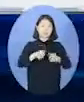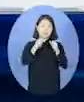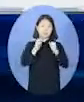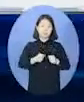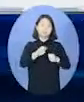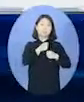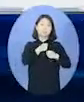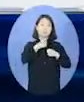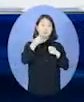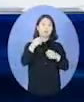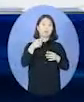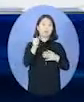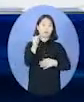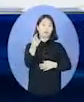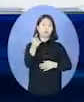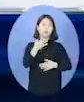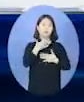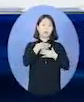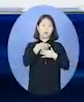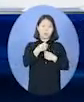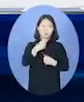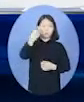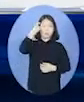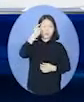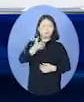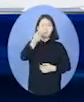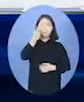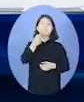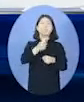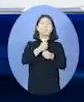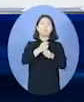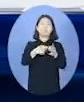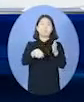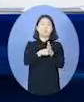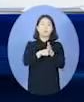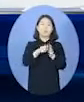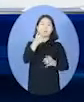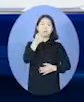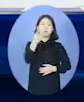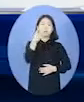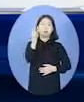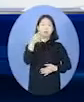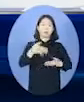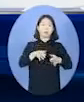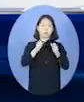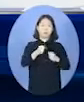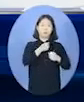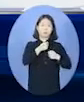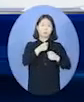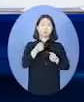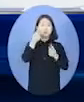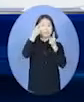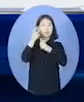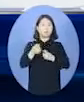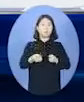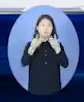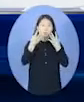천안시 재향군인회가 향군 결속과 안보의식 확립을 위한 제64회 재향군인의 날 기념식을